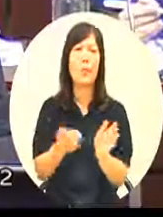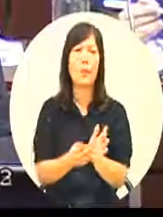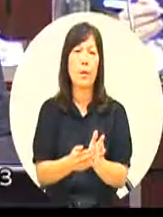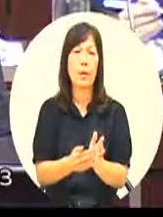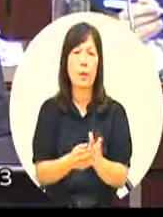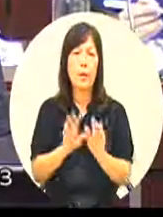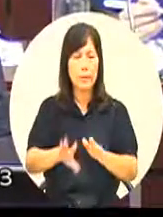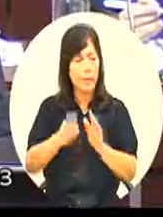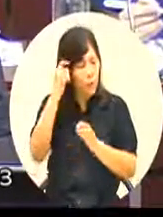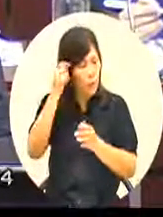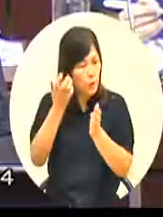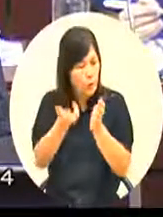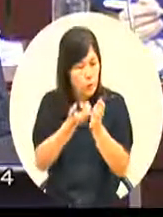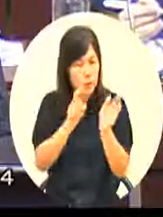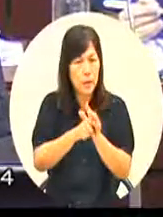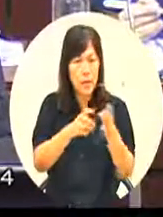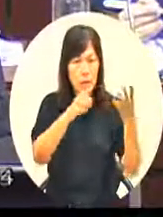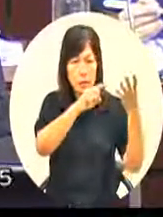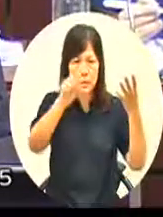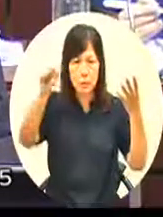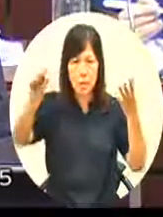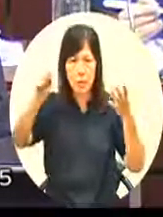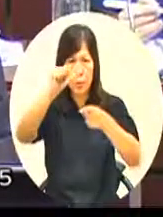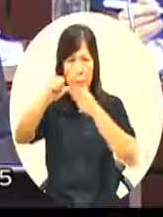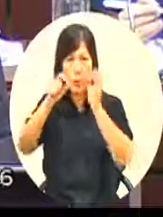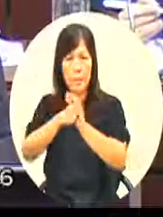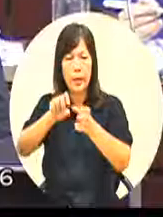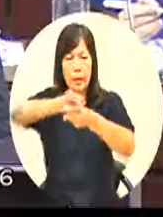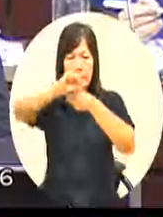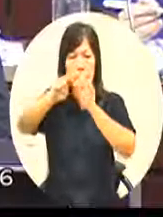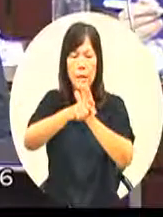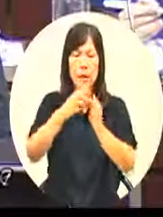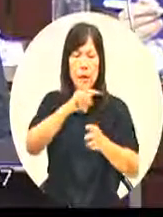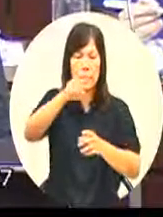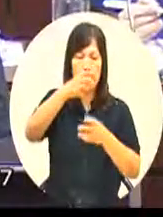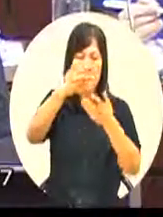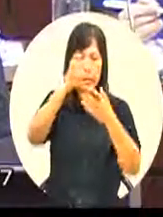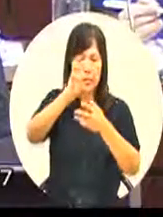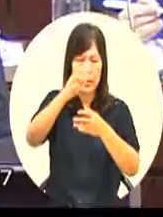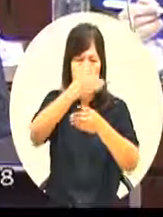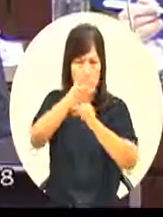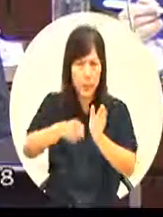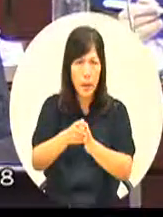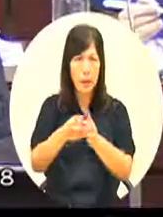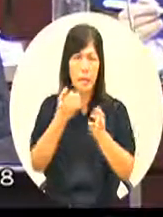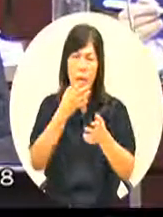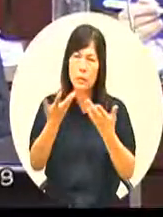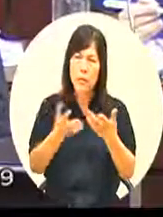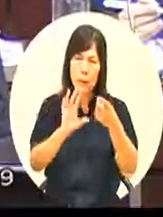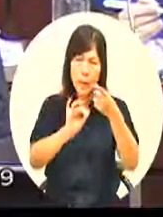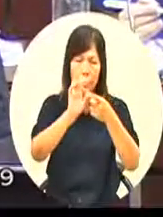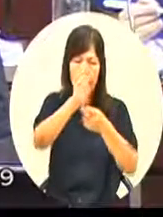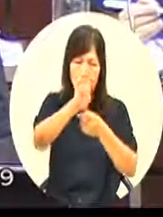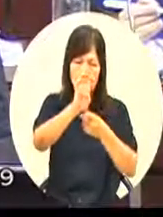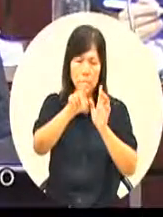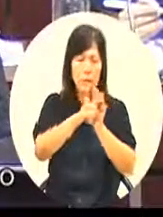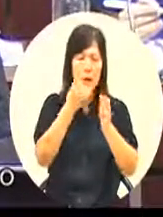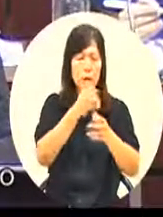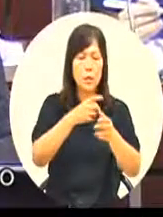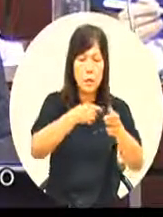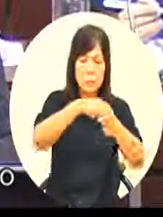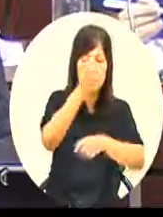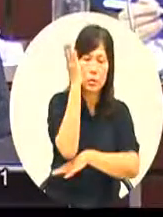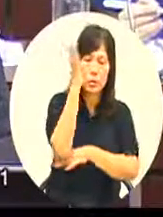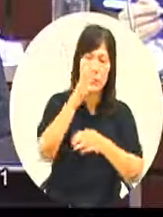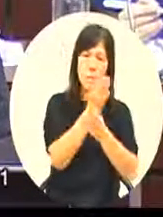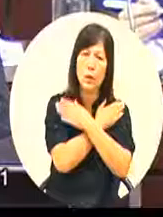就是预备在4到5年之间要增加到310个班那这个满足到40%进入公共的这个幼儿园